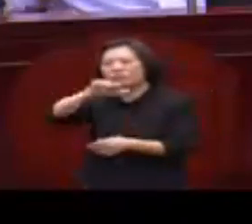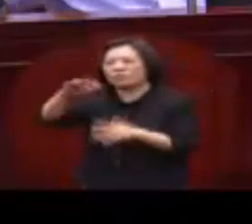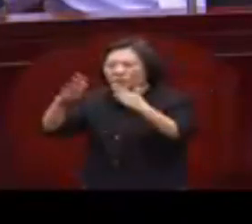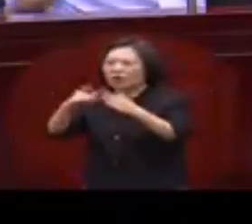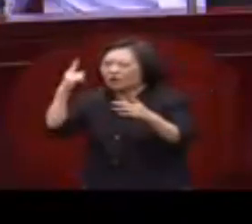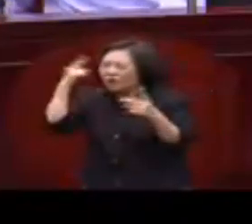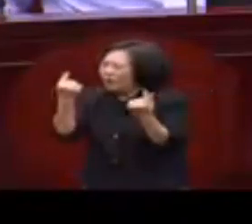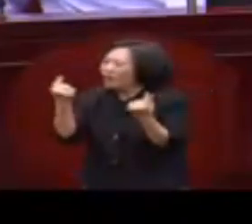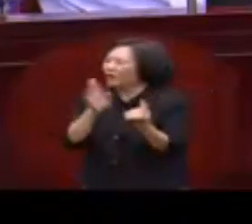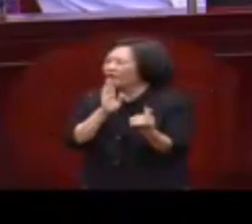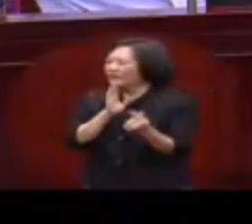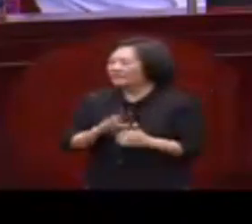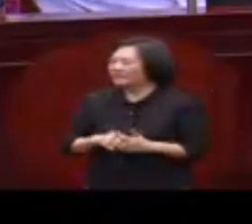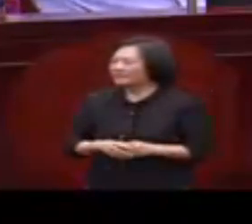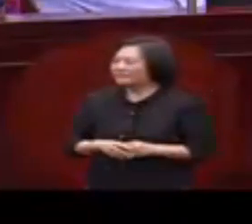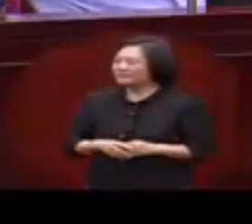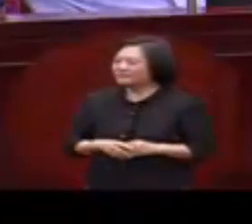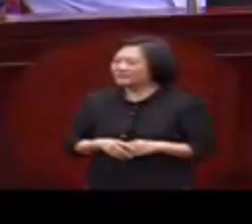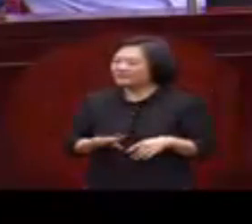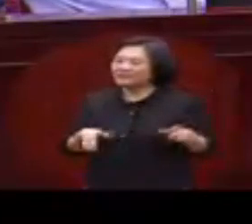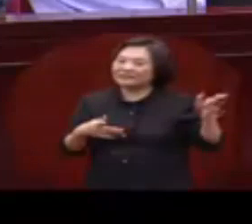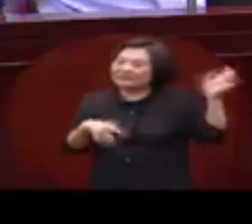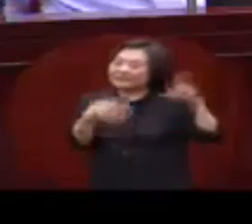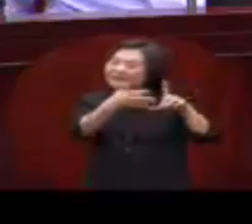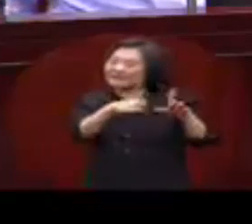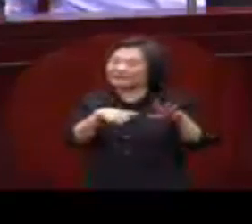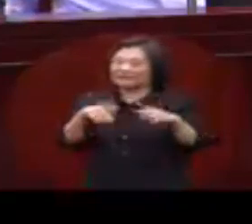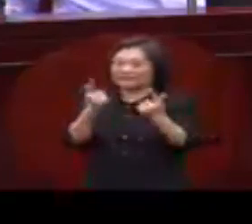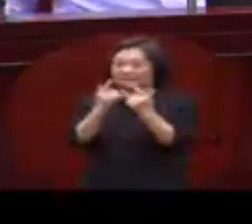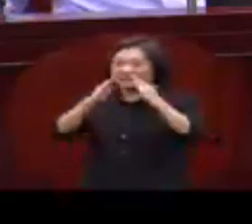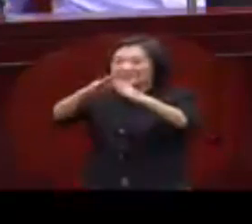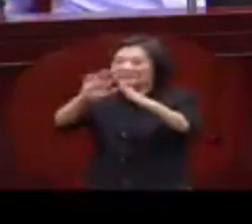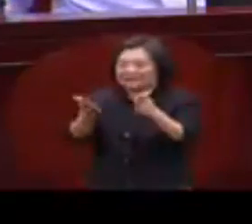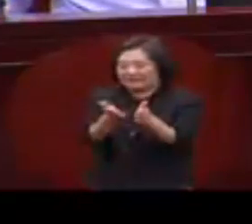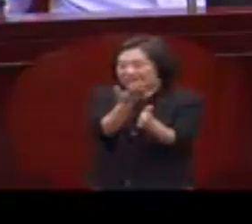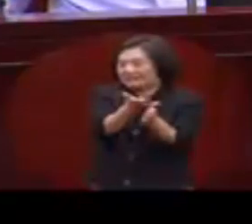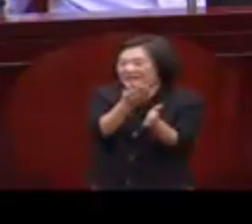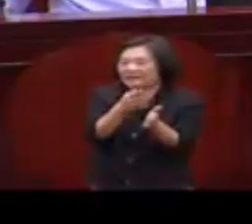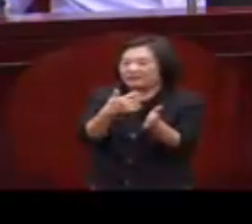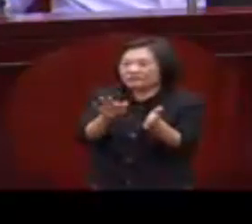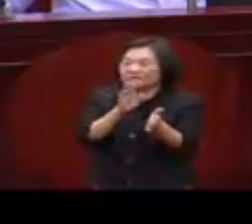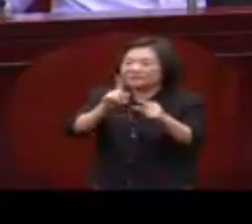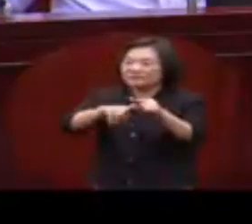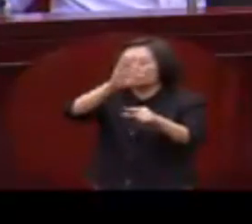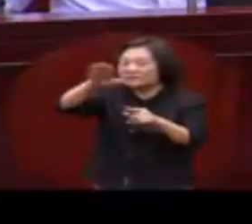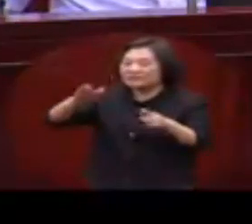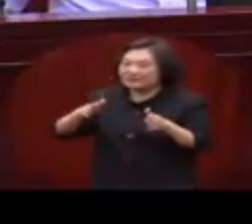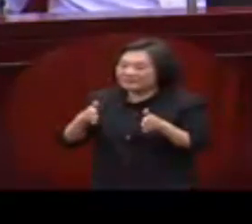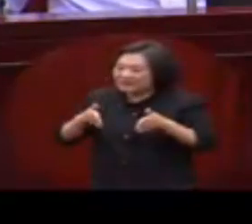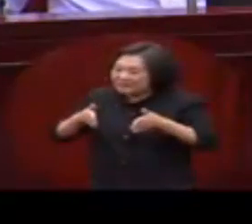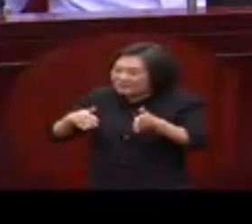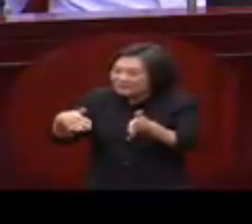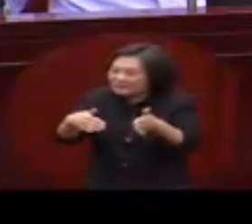非常成功，就可以做。这个城北这一个哈，就是现行公园。我们现行公园哦，大概到今